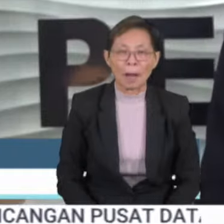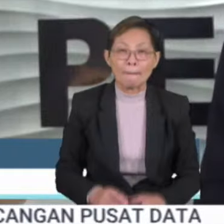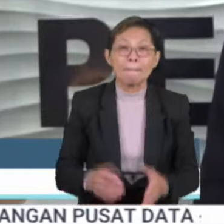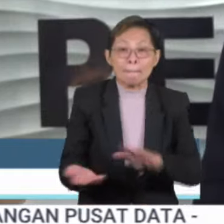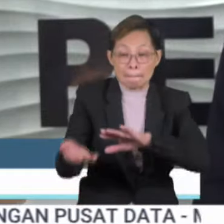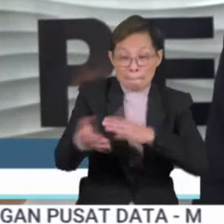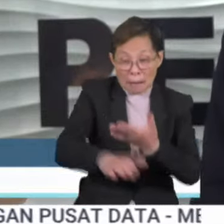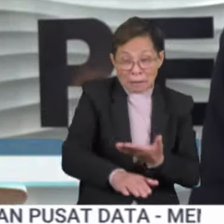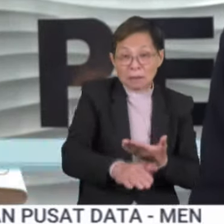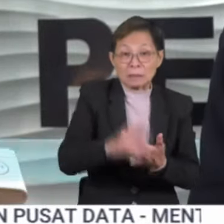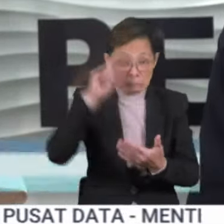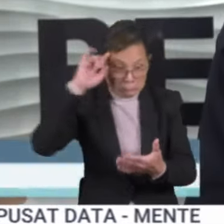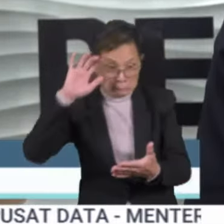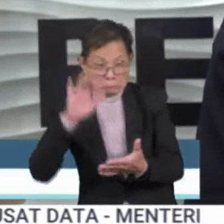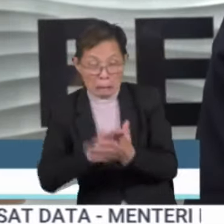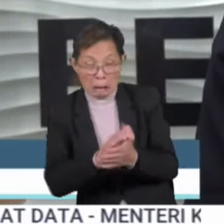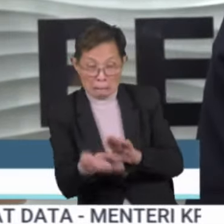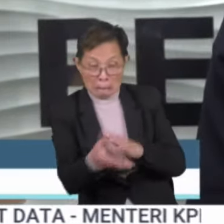dipercayai